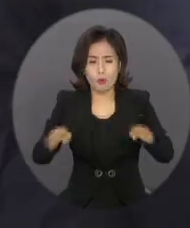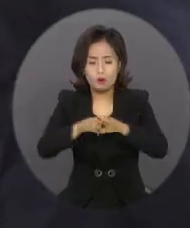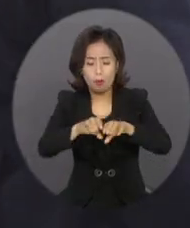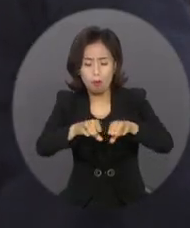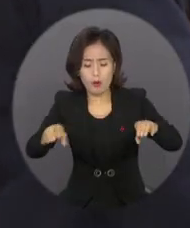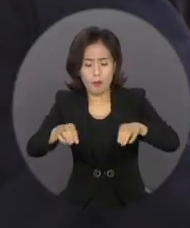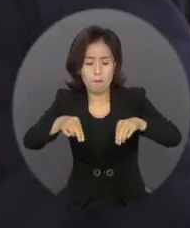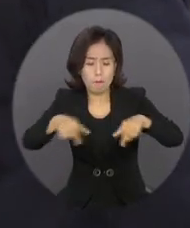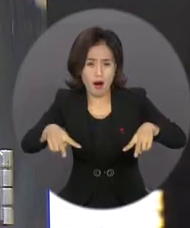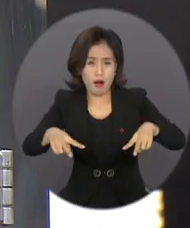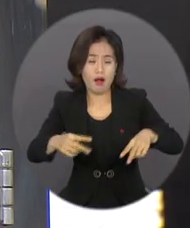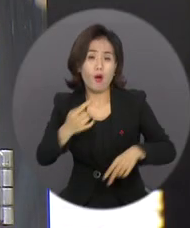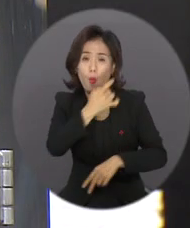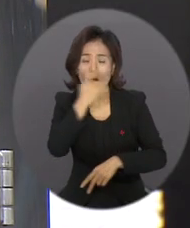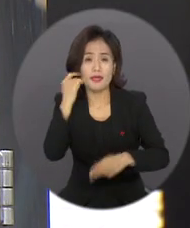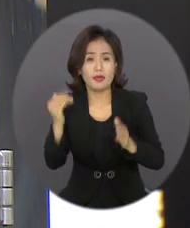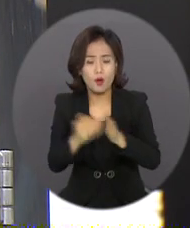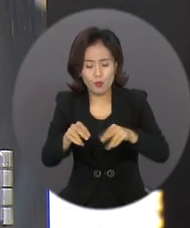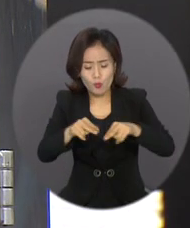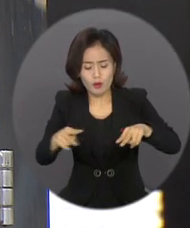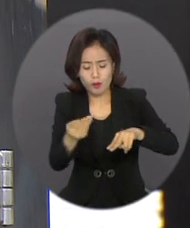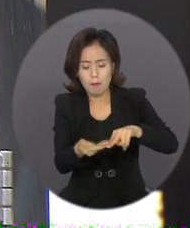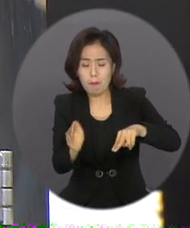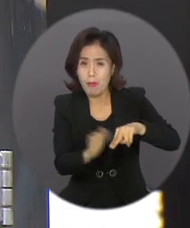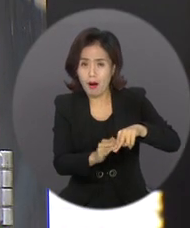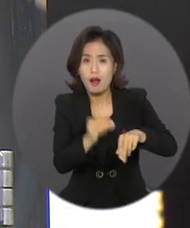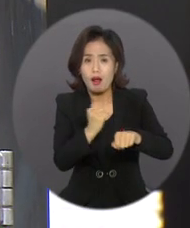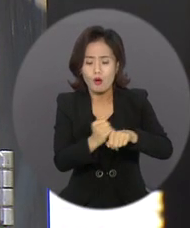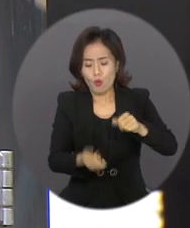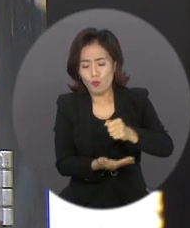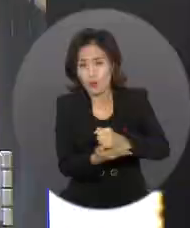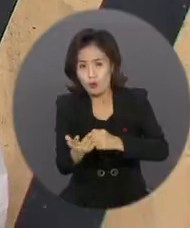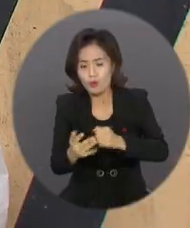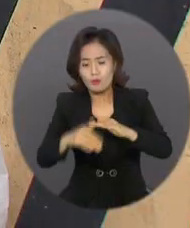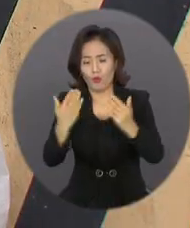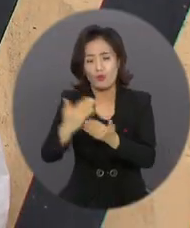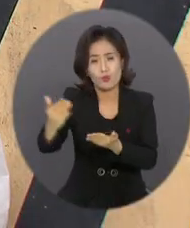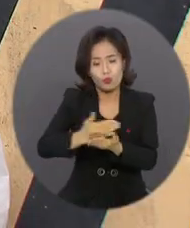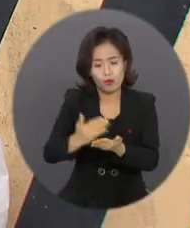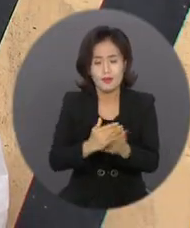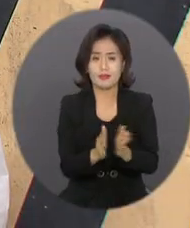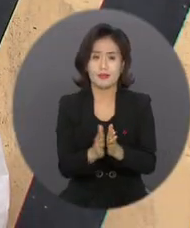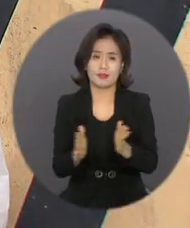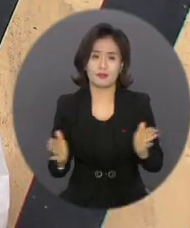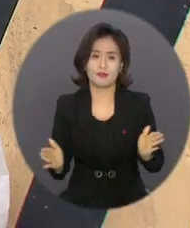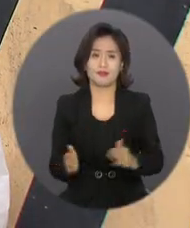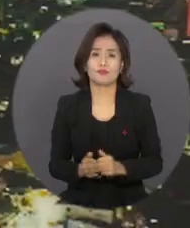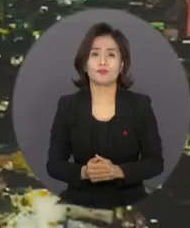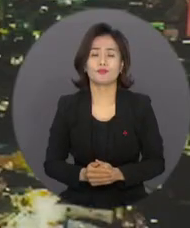배관이 동파된 걸로 보고 균열 부위를 보수한 뒤 노출된 유해물질 제거에 나섰습니다